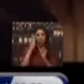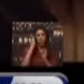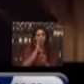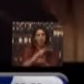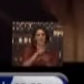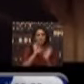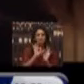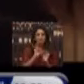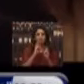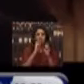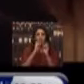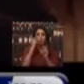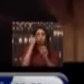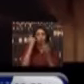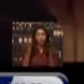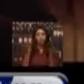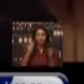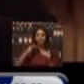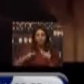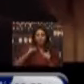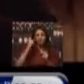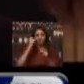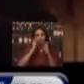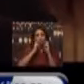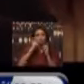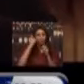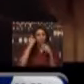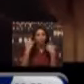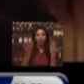ومش بيعرف يعبر عن مشاعره.